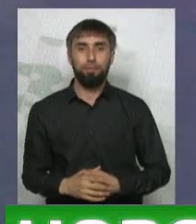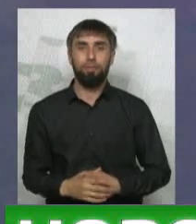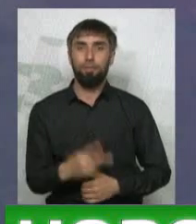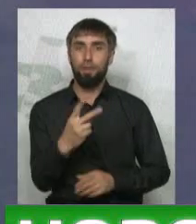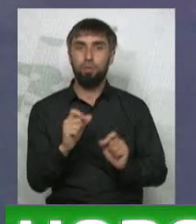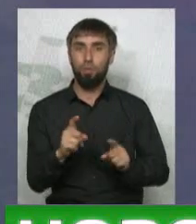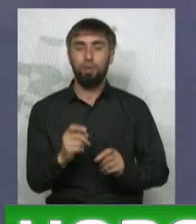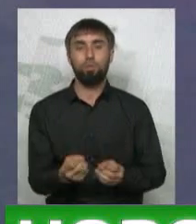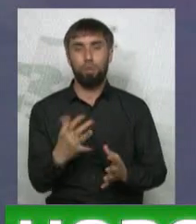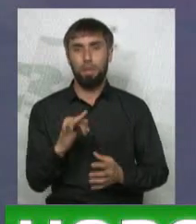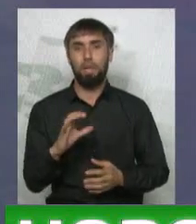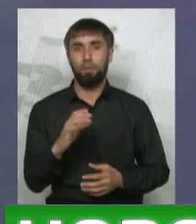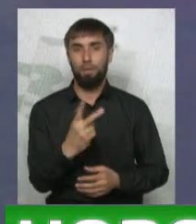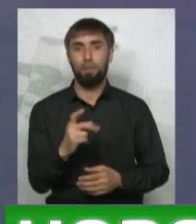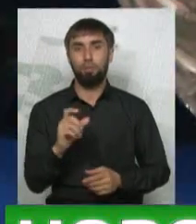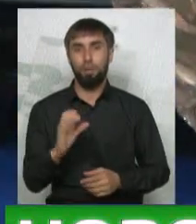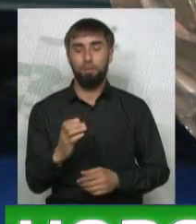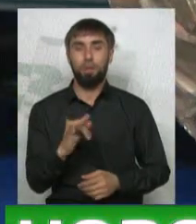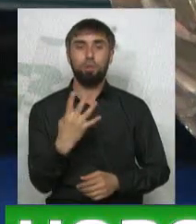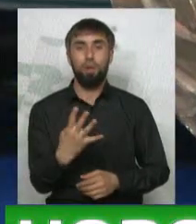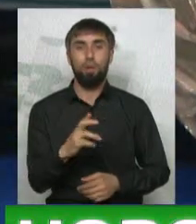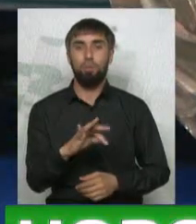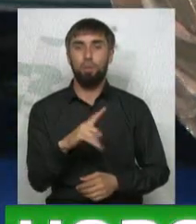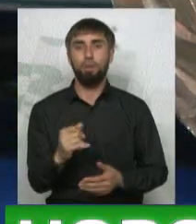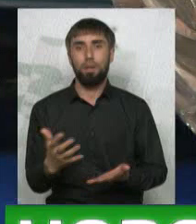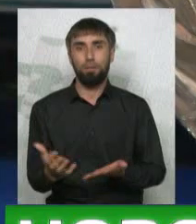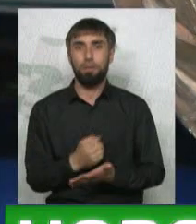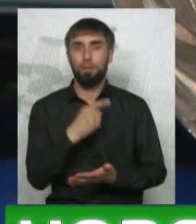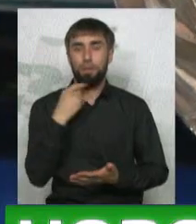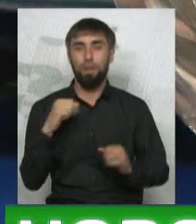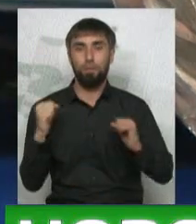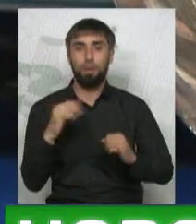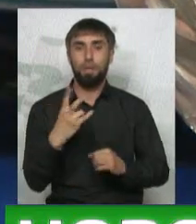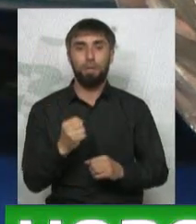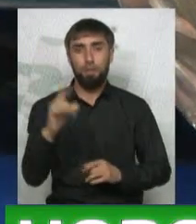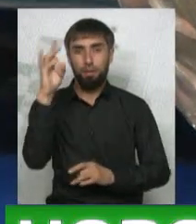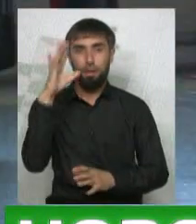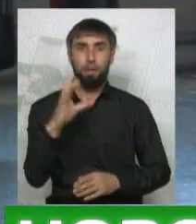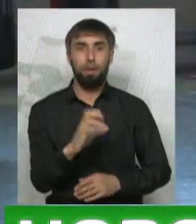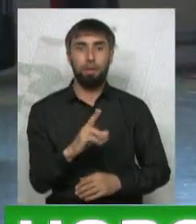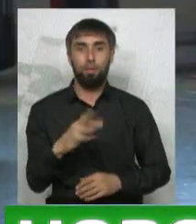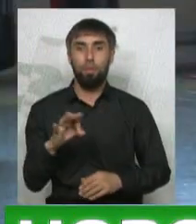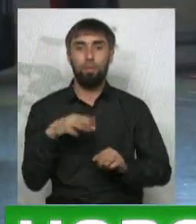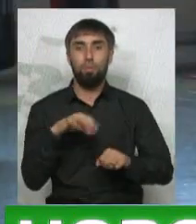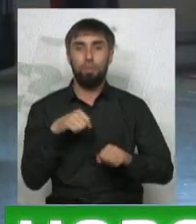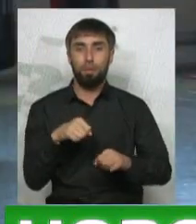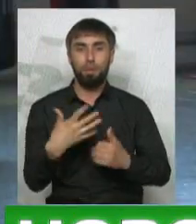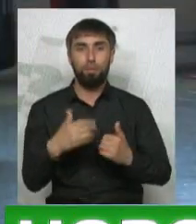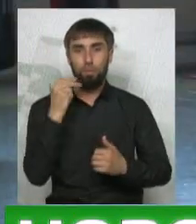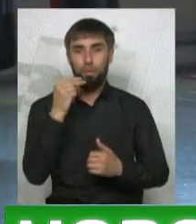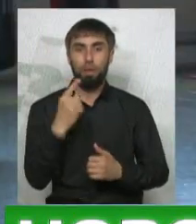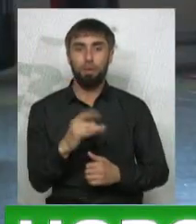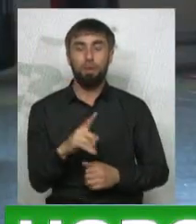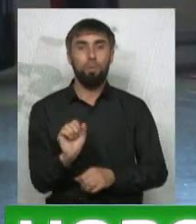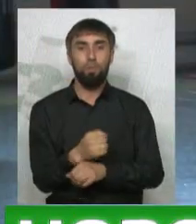Две золотых, столько же серебряных и четыре бронзовых медалей завоевали ингушские спортсмены на чемпионате СКФО по боксу среди мужчин. Один